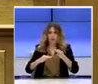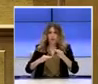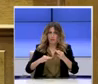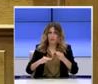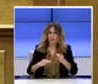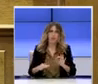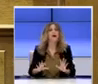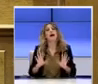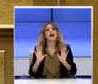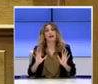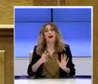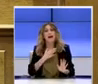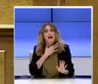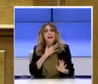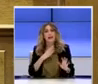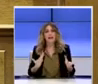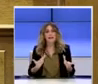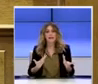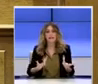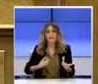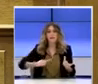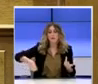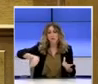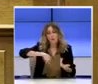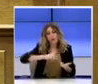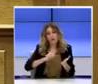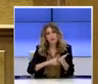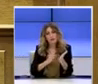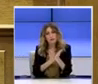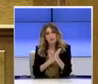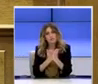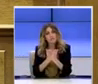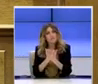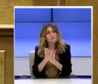Είναι ανάγκη κοινωνική και ενδεχομένως όρος επιβίωσης.